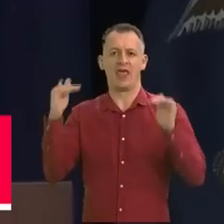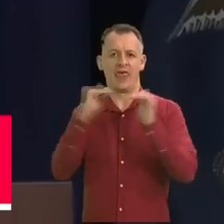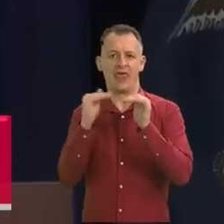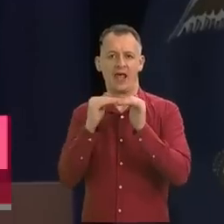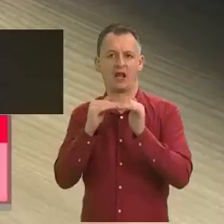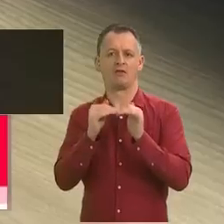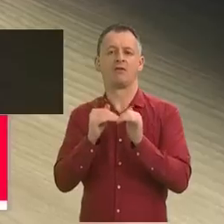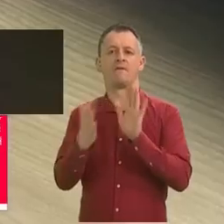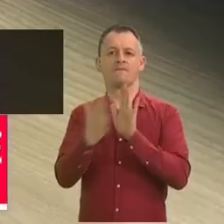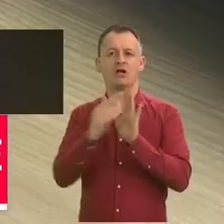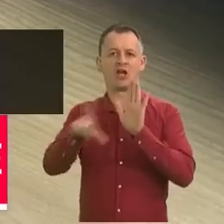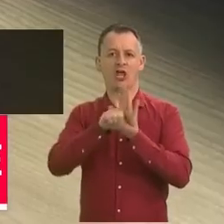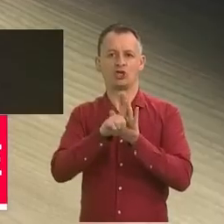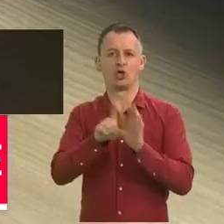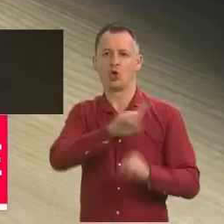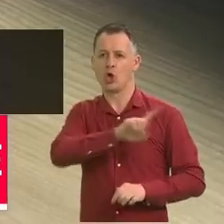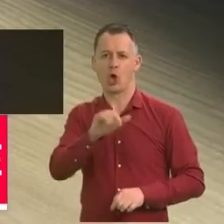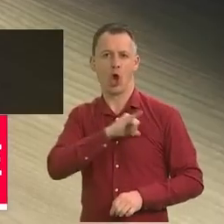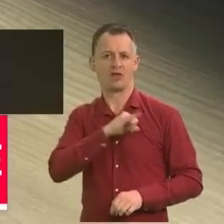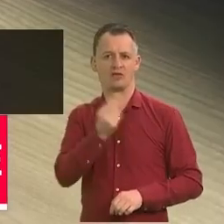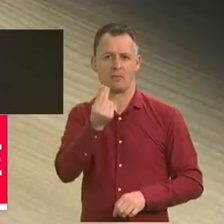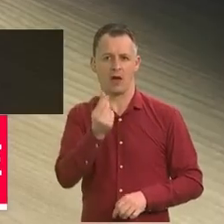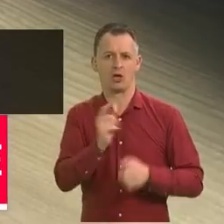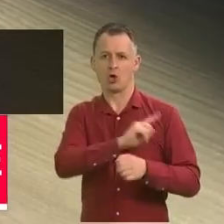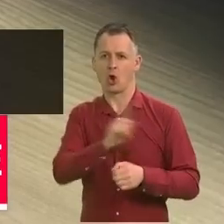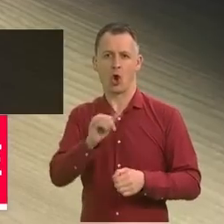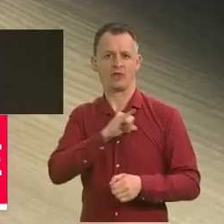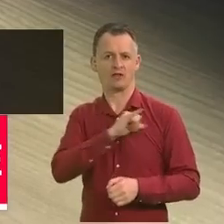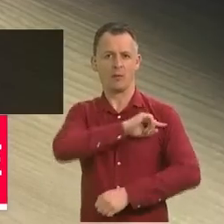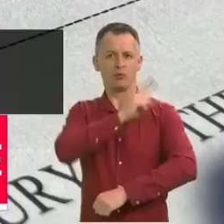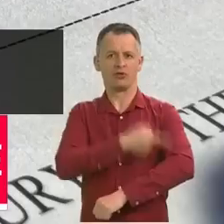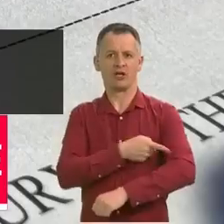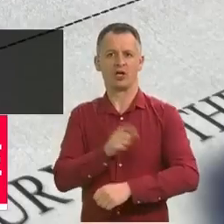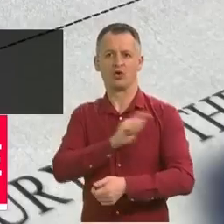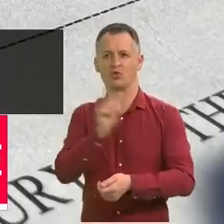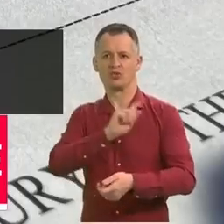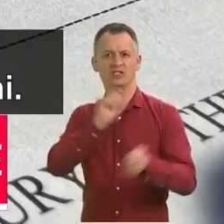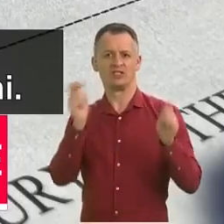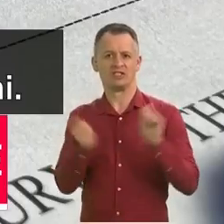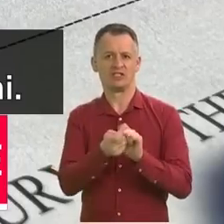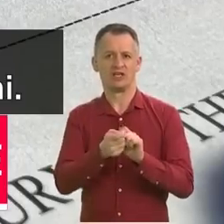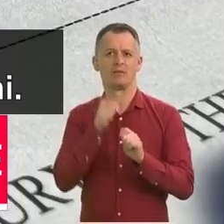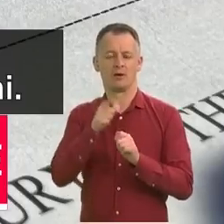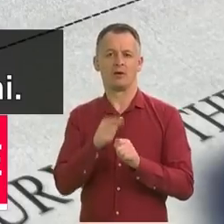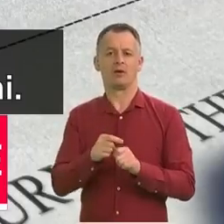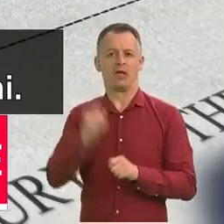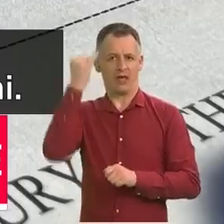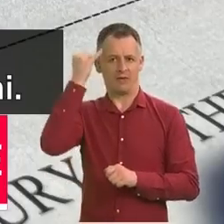the law. No amount of money and no amount of power changes that enduring American